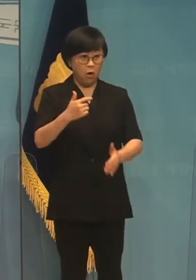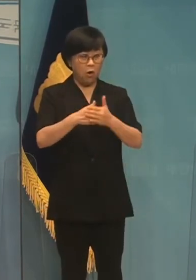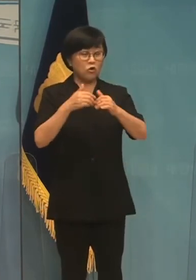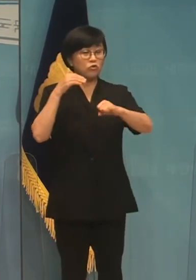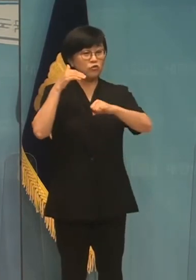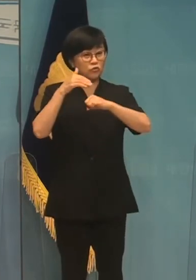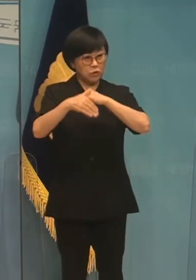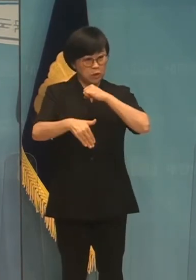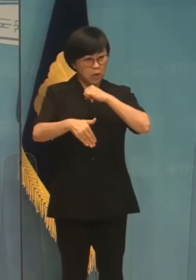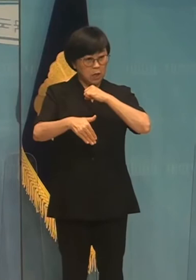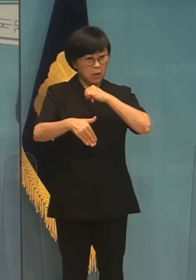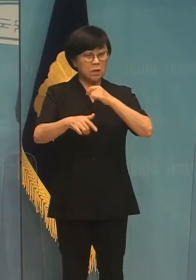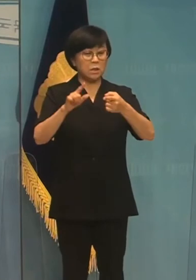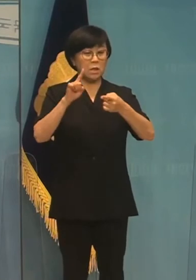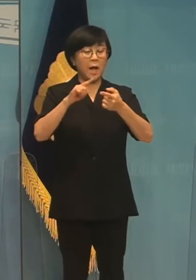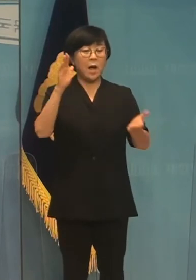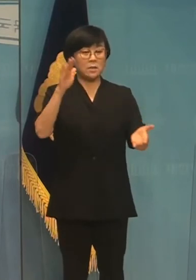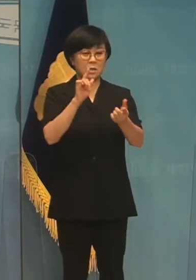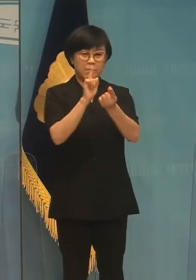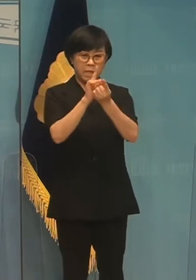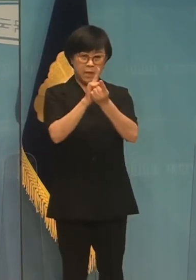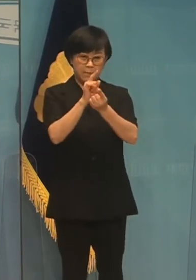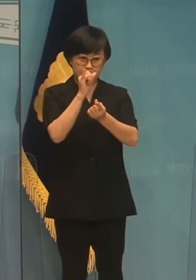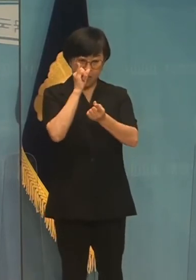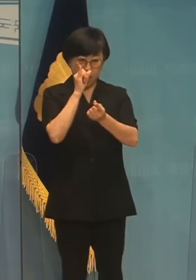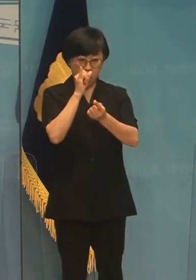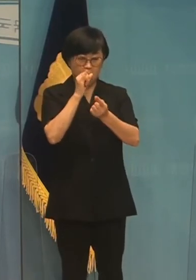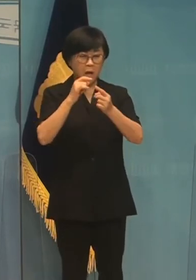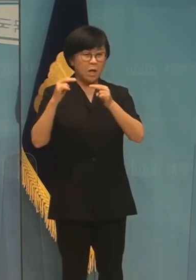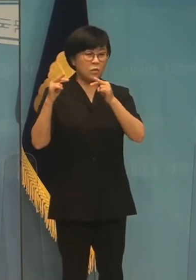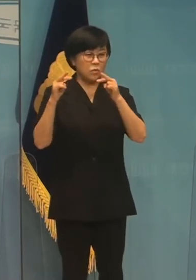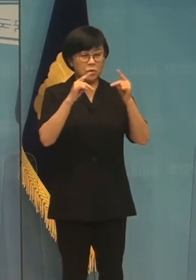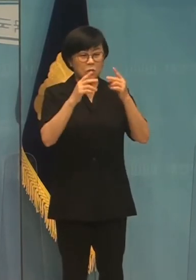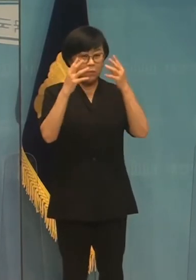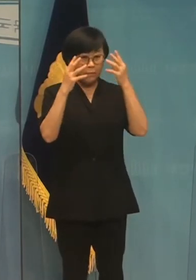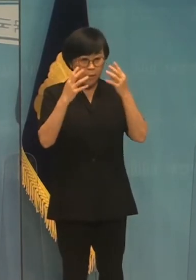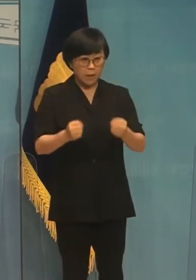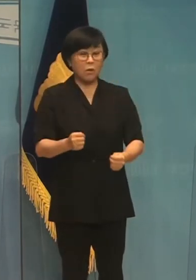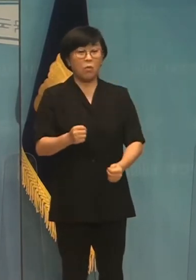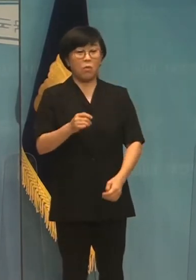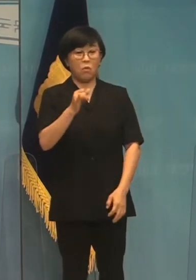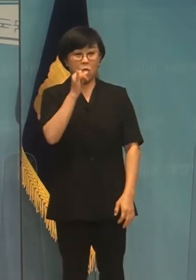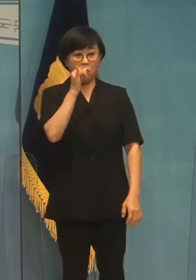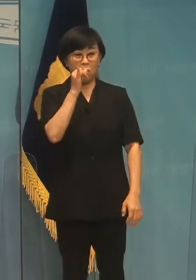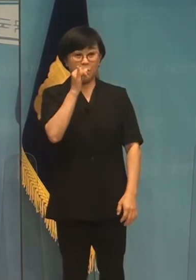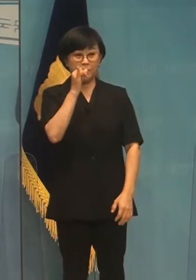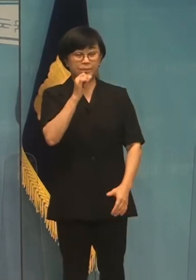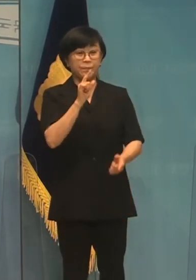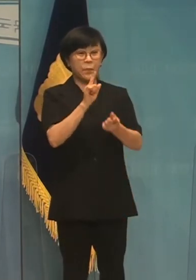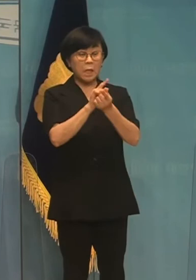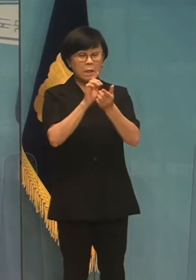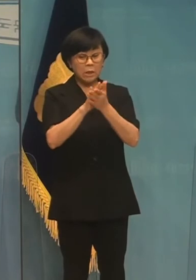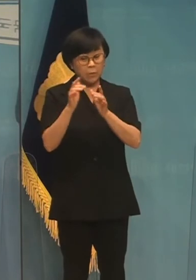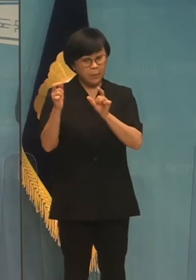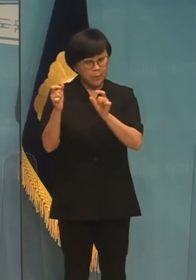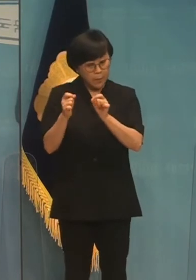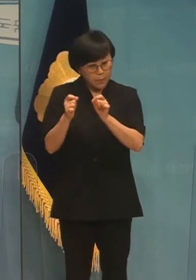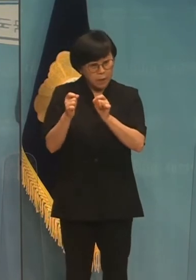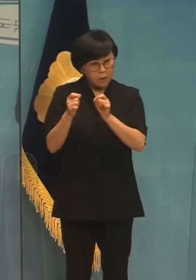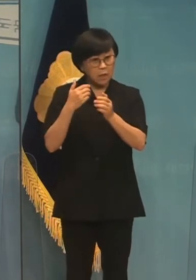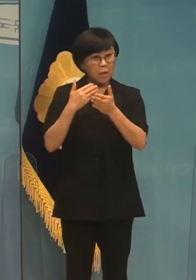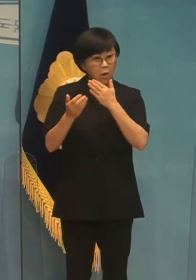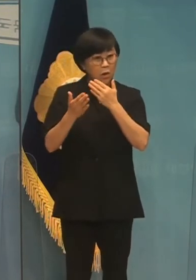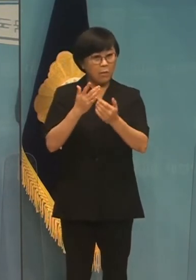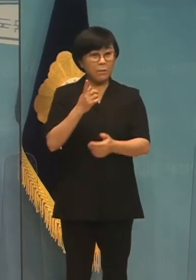학생들을 많이 접했습니다. 그들과 논쟁도 많이 했습니다. 직접 옆에서